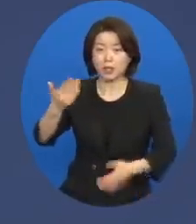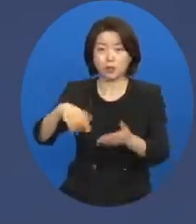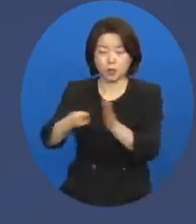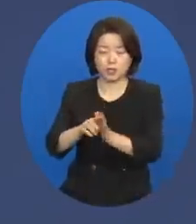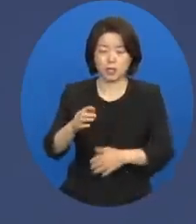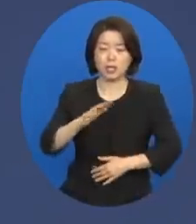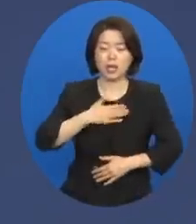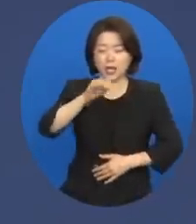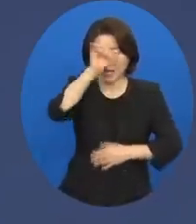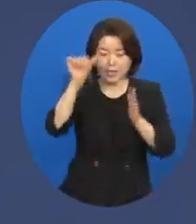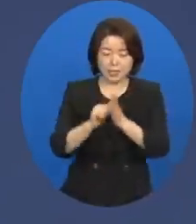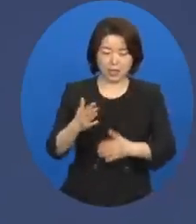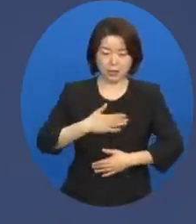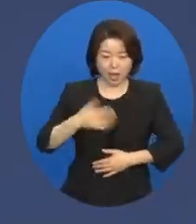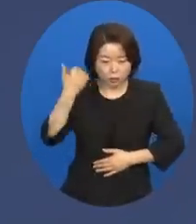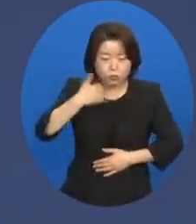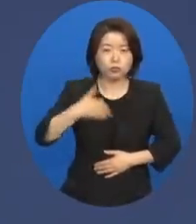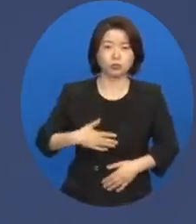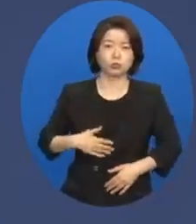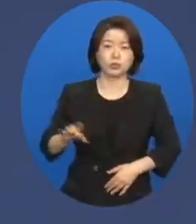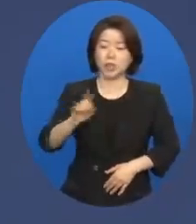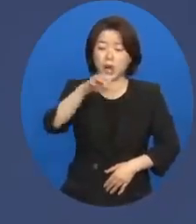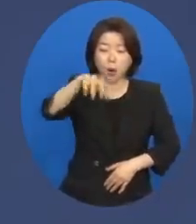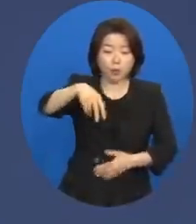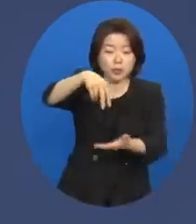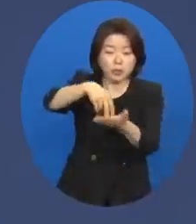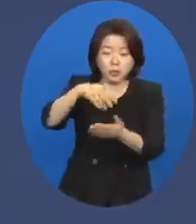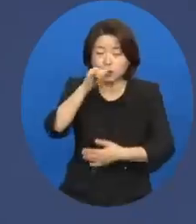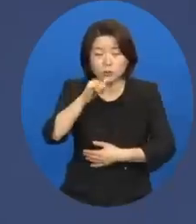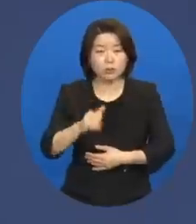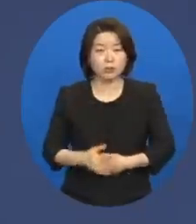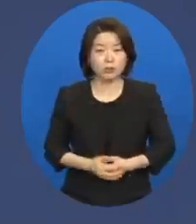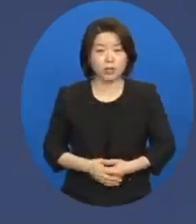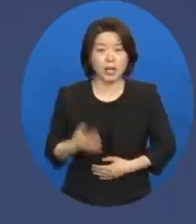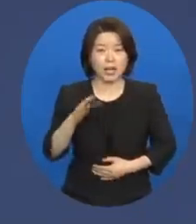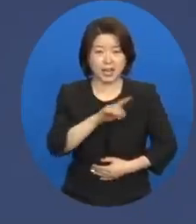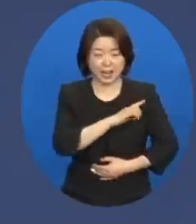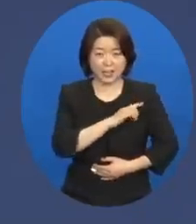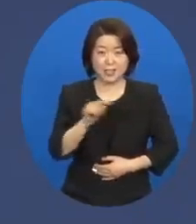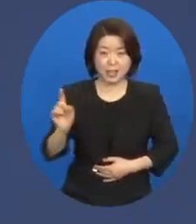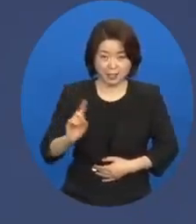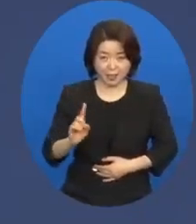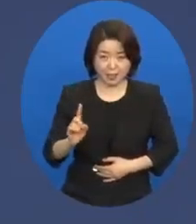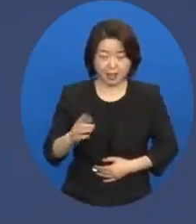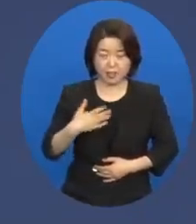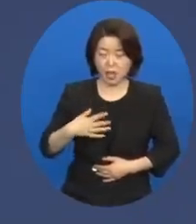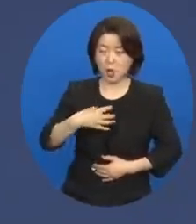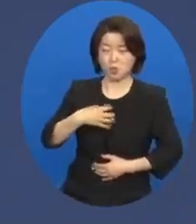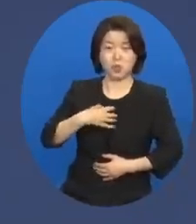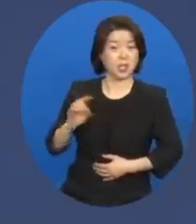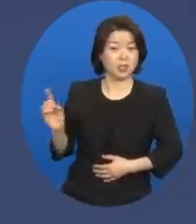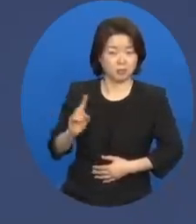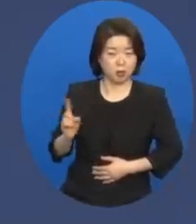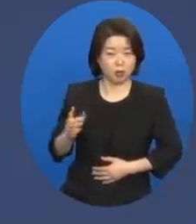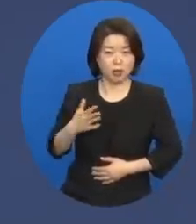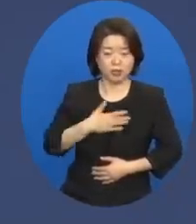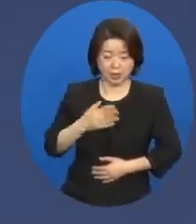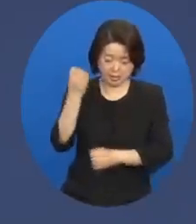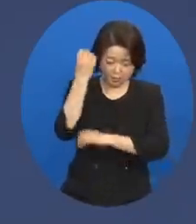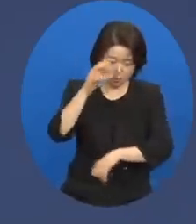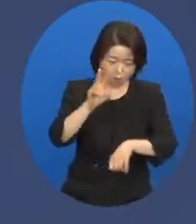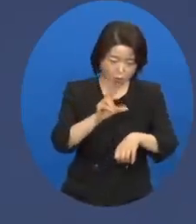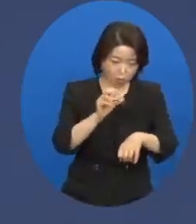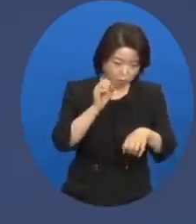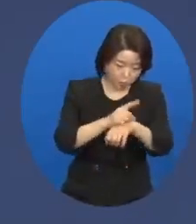누군지, 나는 어디에 지금 서 있는 존재인지, 그래서 가장 나의 위기는 바로 나의 본질에서